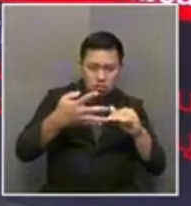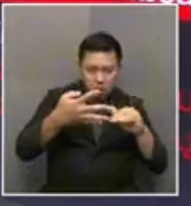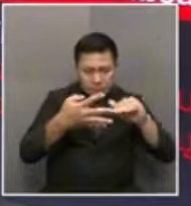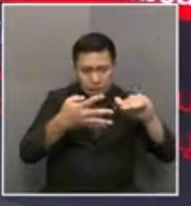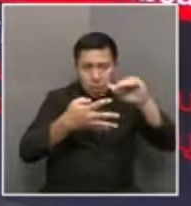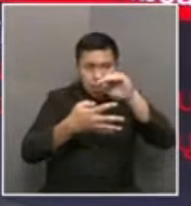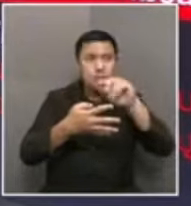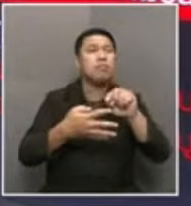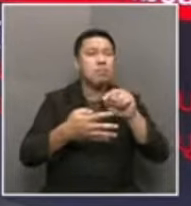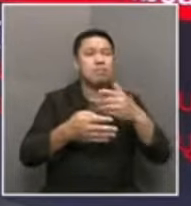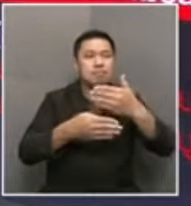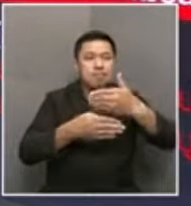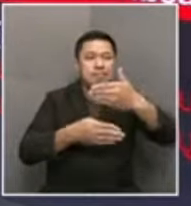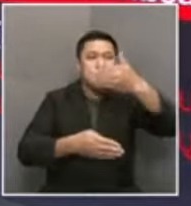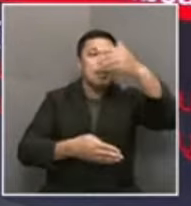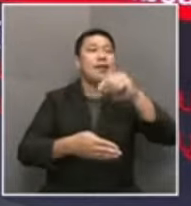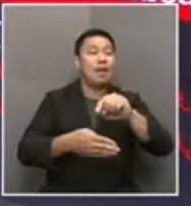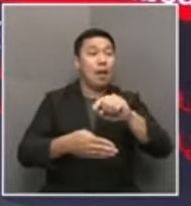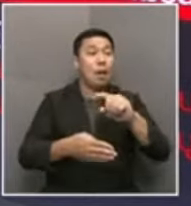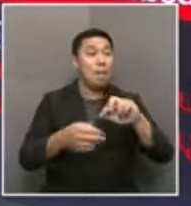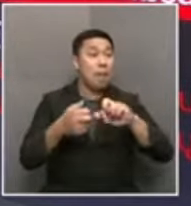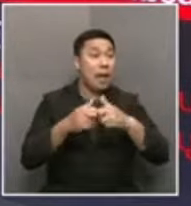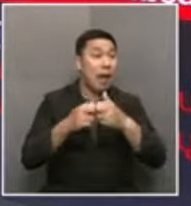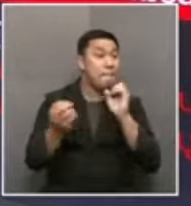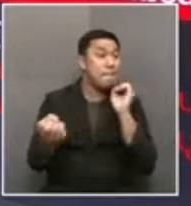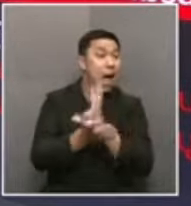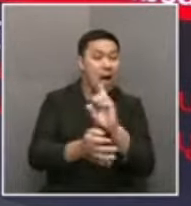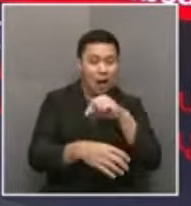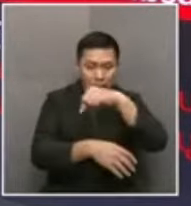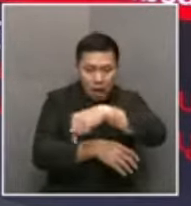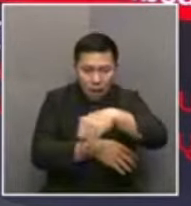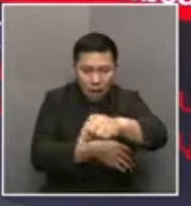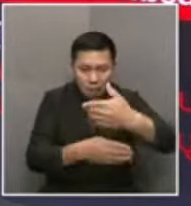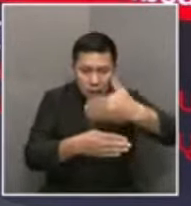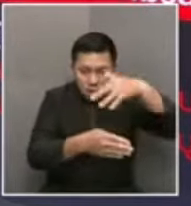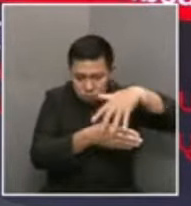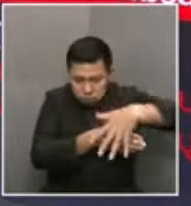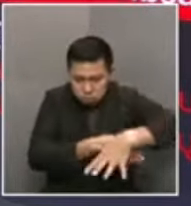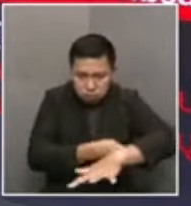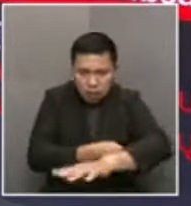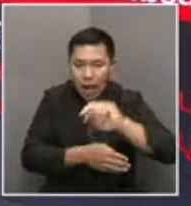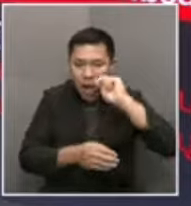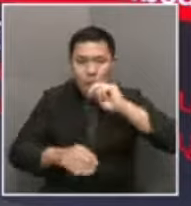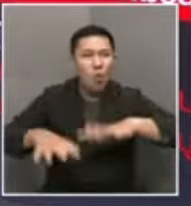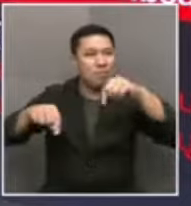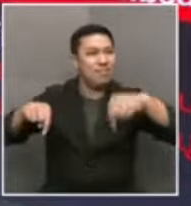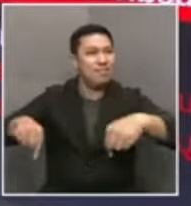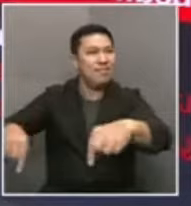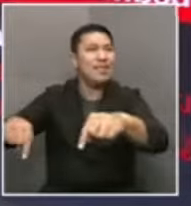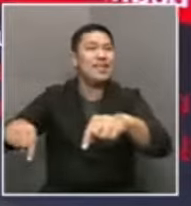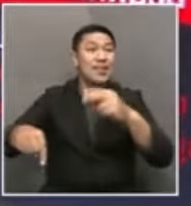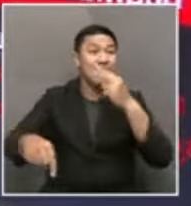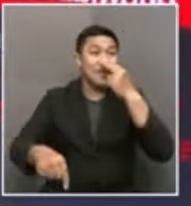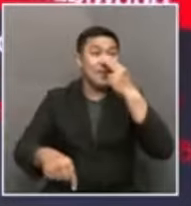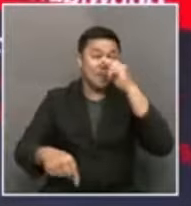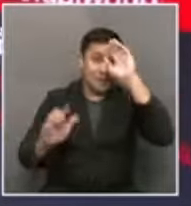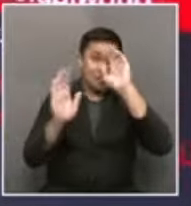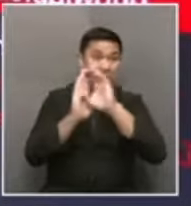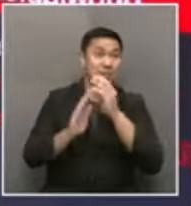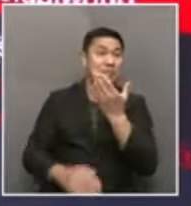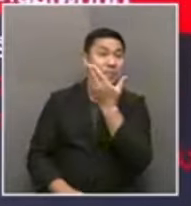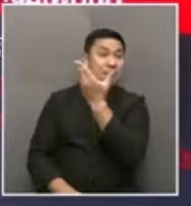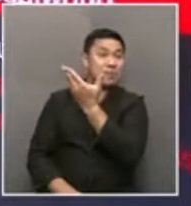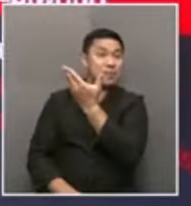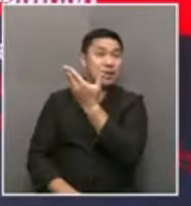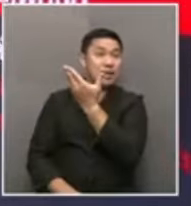คะผลกระทบที่จะเกิดขึ้นก็คืออาจจะเกิดน้ำท่วมบริเวณพื้นที่ท้ายเขื่อนได้ค่ะคุณผู้ชมลองดูจากแผนที่ตรงนี้นะคะสถานการณ์ณ